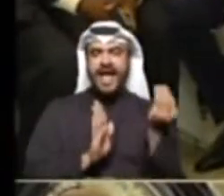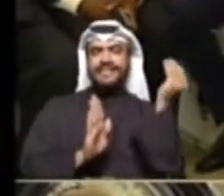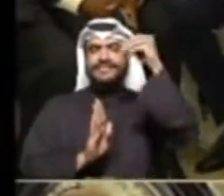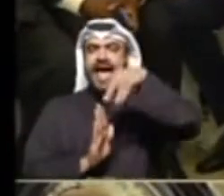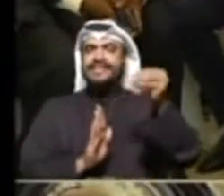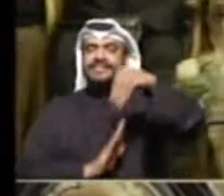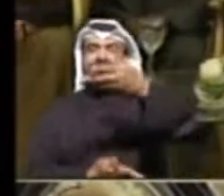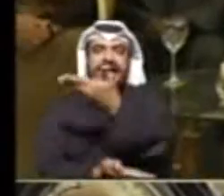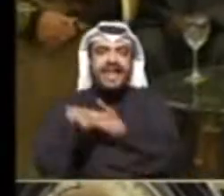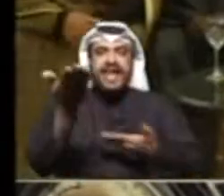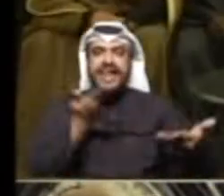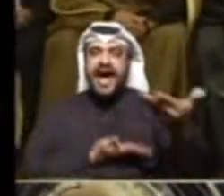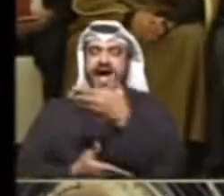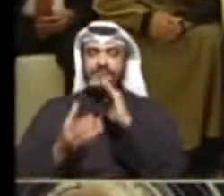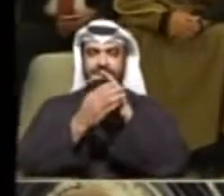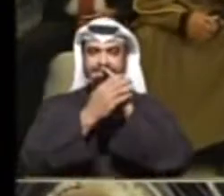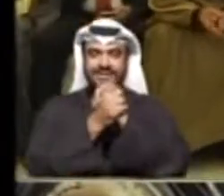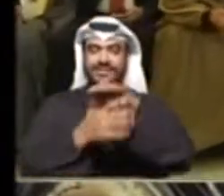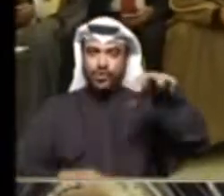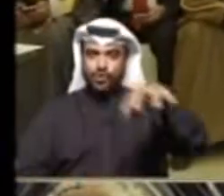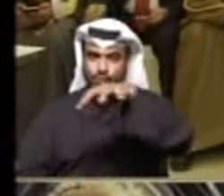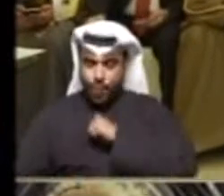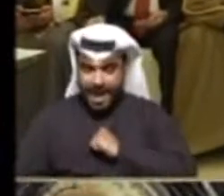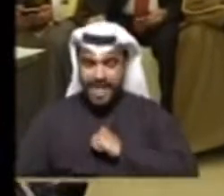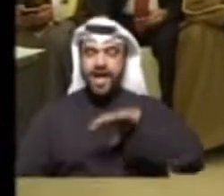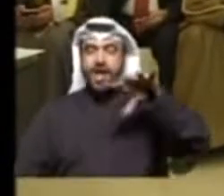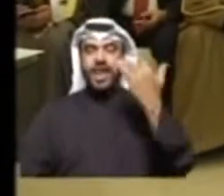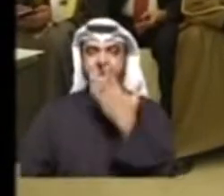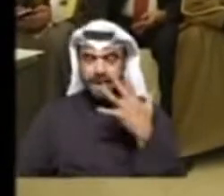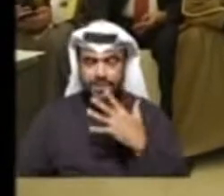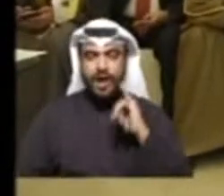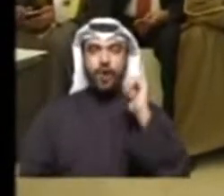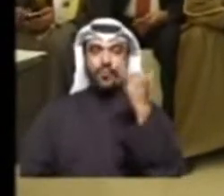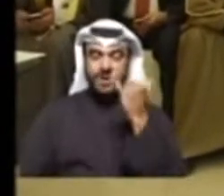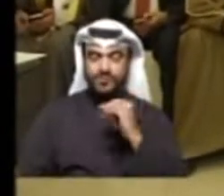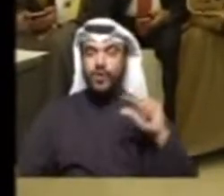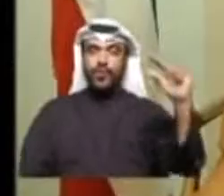بين الدول الأصدقاء، وتعزيز أيضا العلاقات على كل المستويات وفي